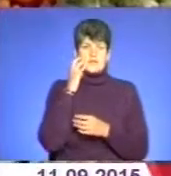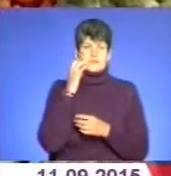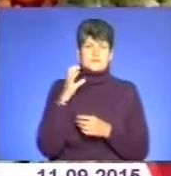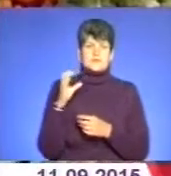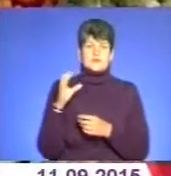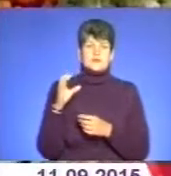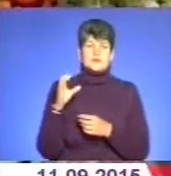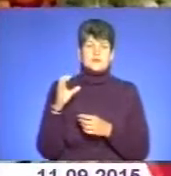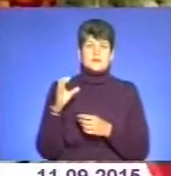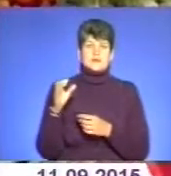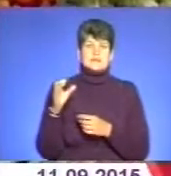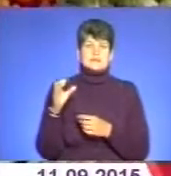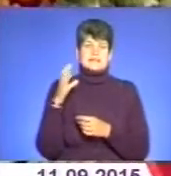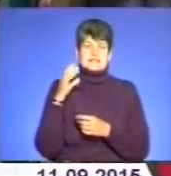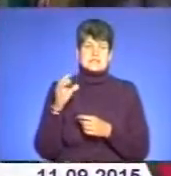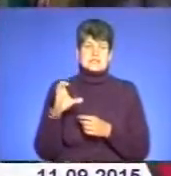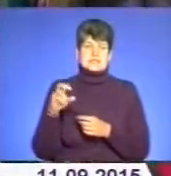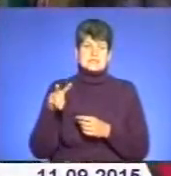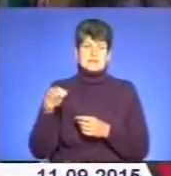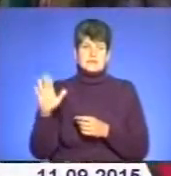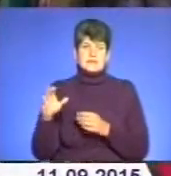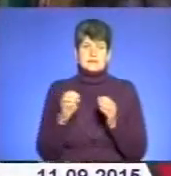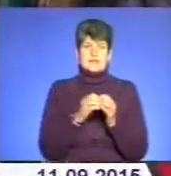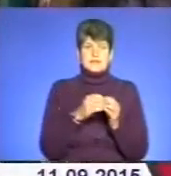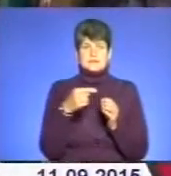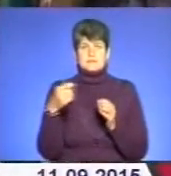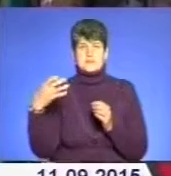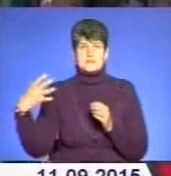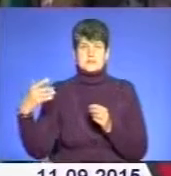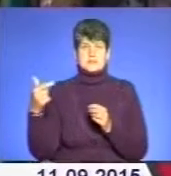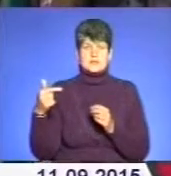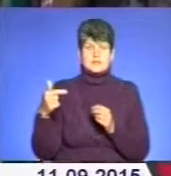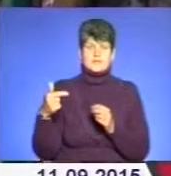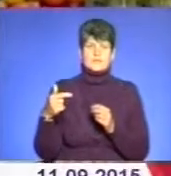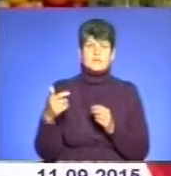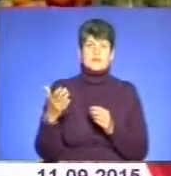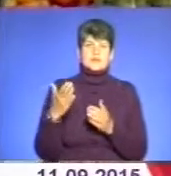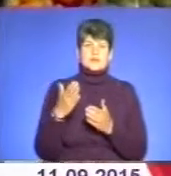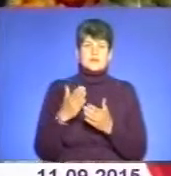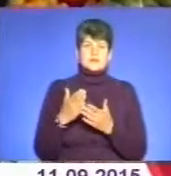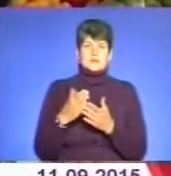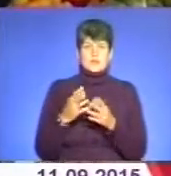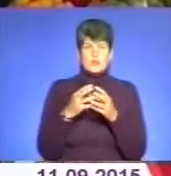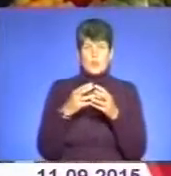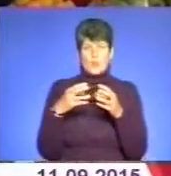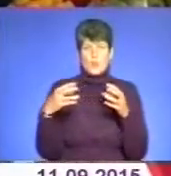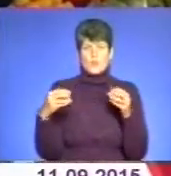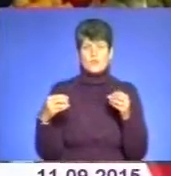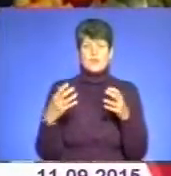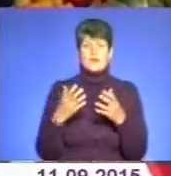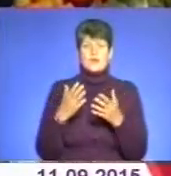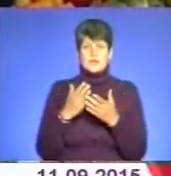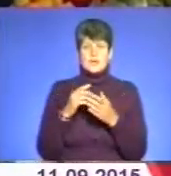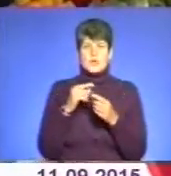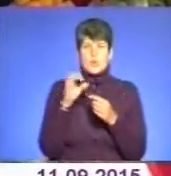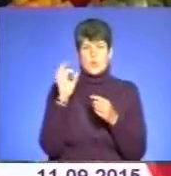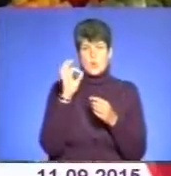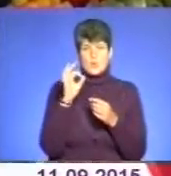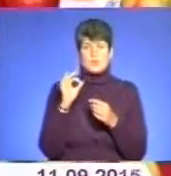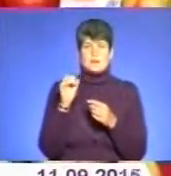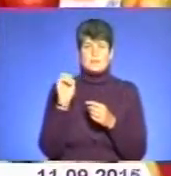– 20. Сливи від 10 до 15 гривень, горка йде. Є в мене ті, довгі такі сливи, а є ще така кругла по